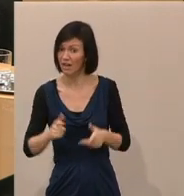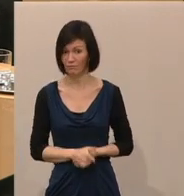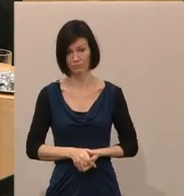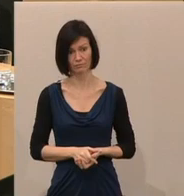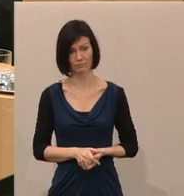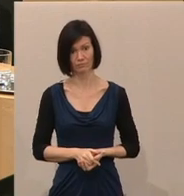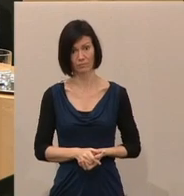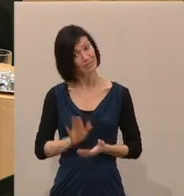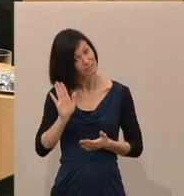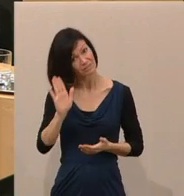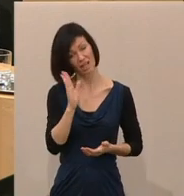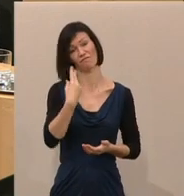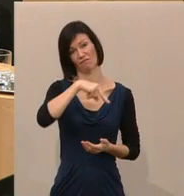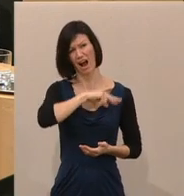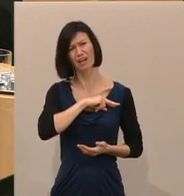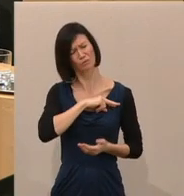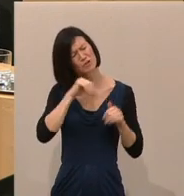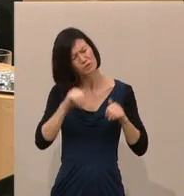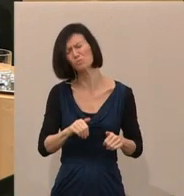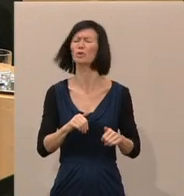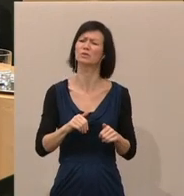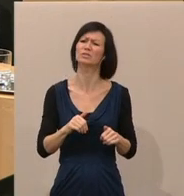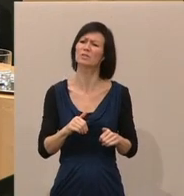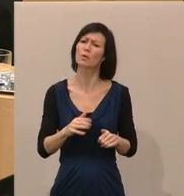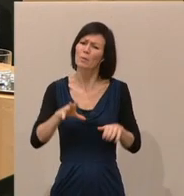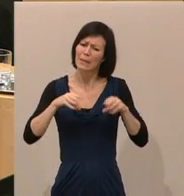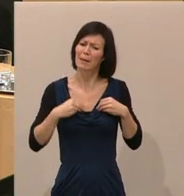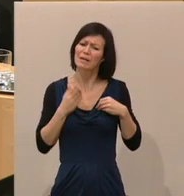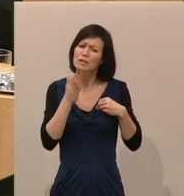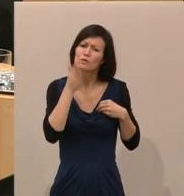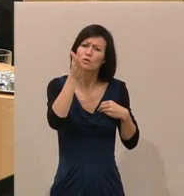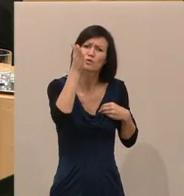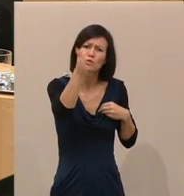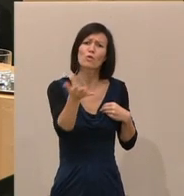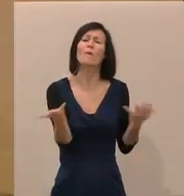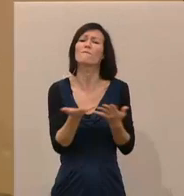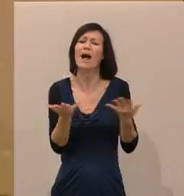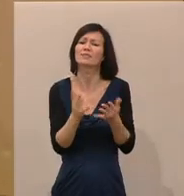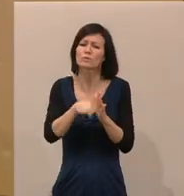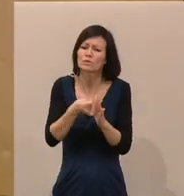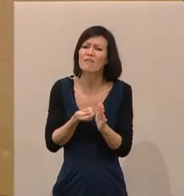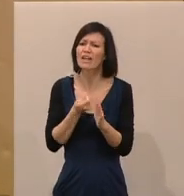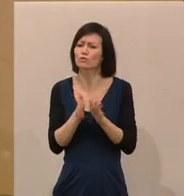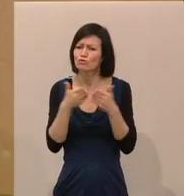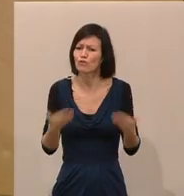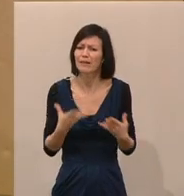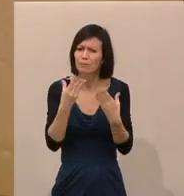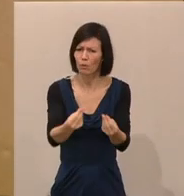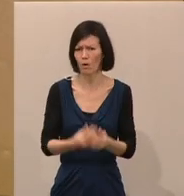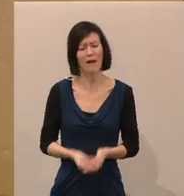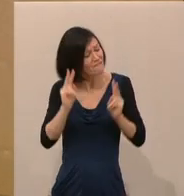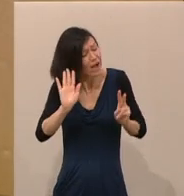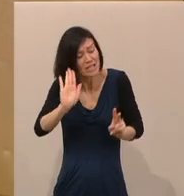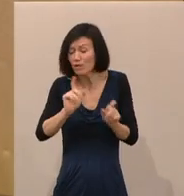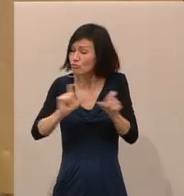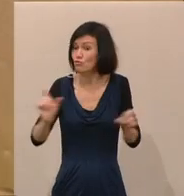Angelegenheit die Verantwortung, geschätzte Damen und Herren. Sie haben dieses Land eindeutig ungesünder gemacht und das ist Ihre Verantwortung und Ihre